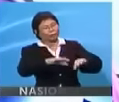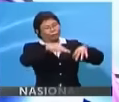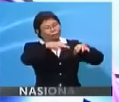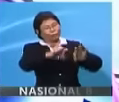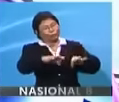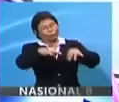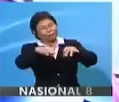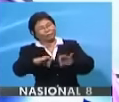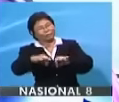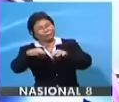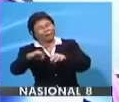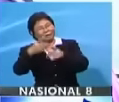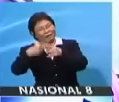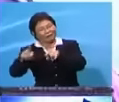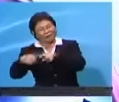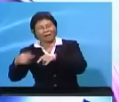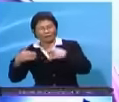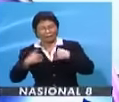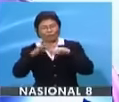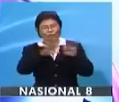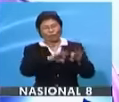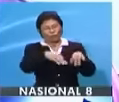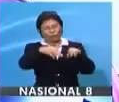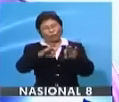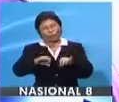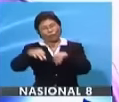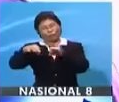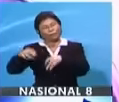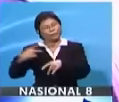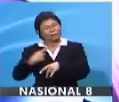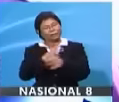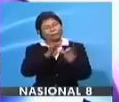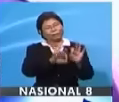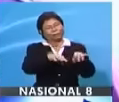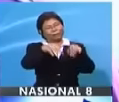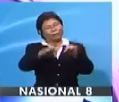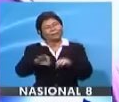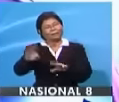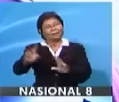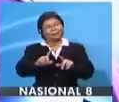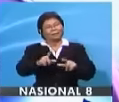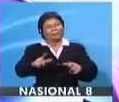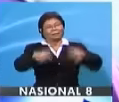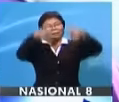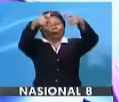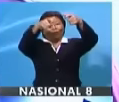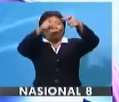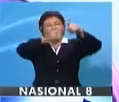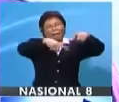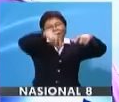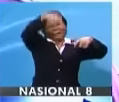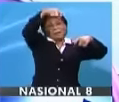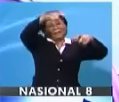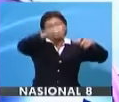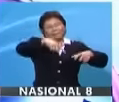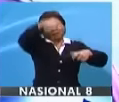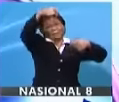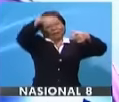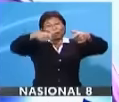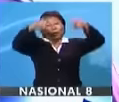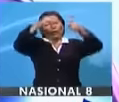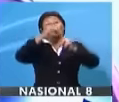area. Ada kelainan di situ, ada floating area. Dan kita pun ada hanging tower. Yang spesialnya hanging tower ni diperbuat